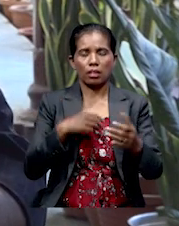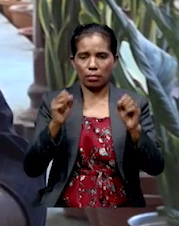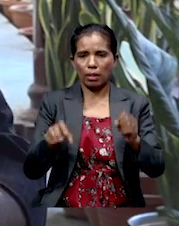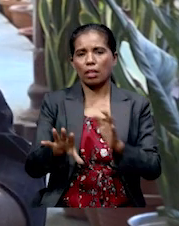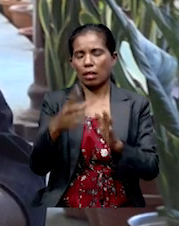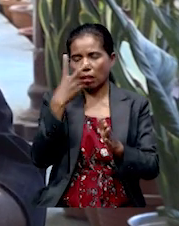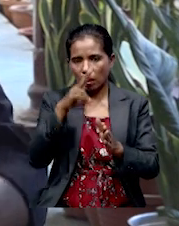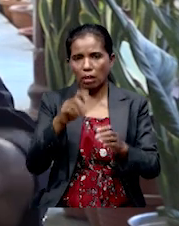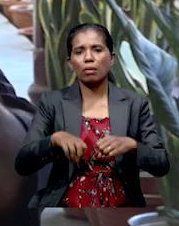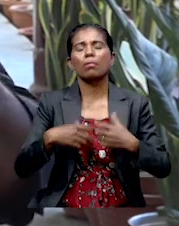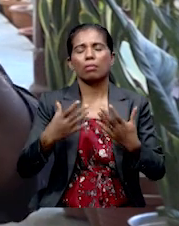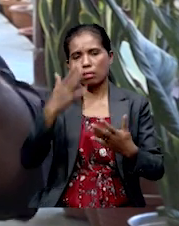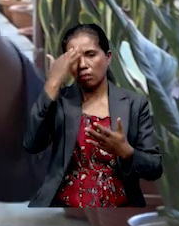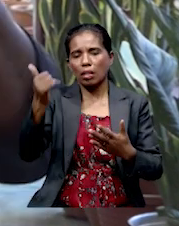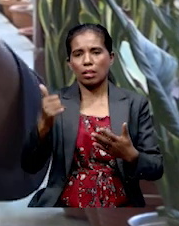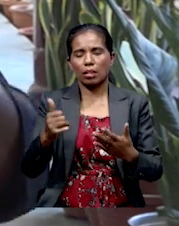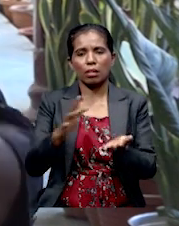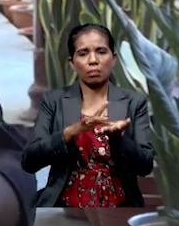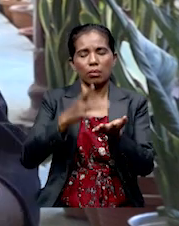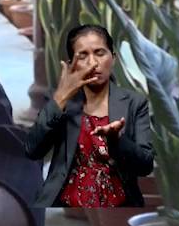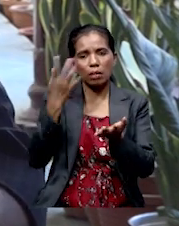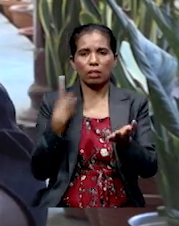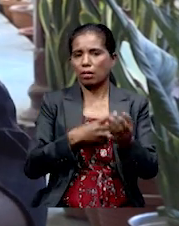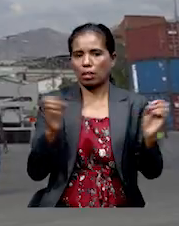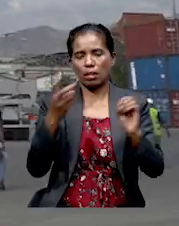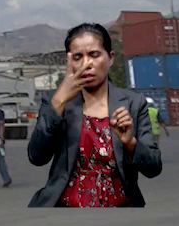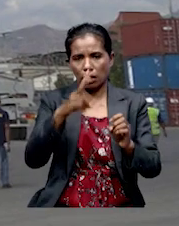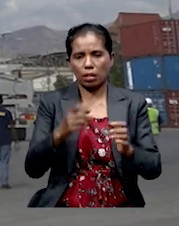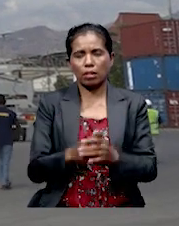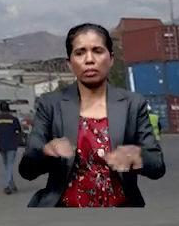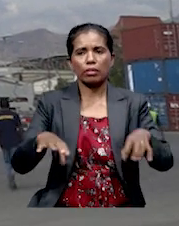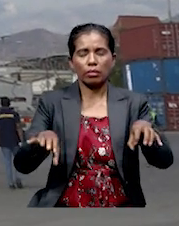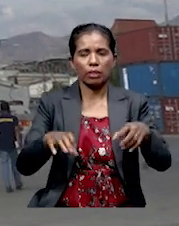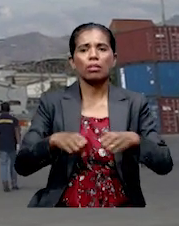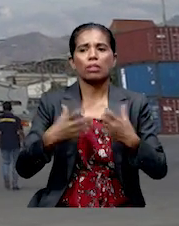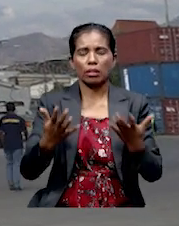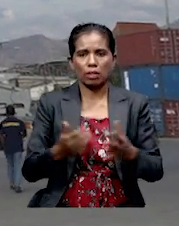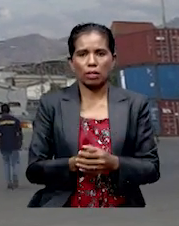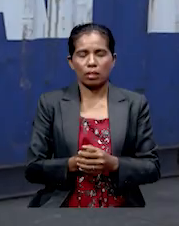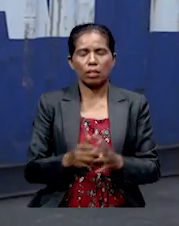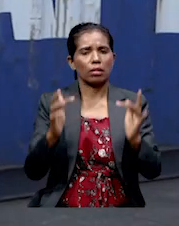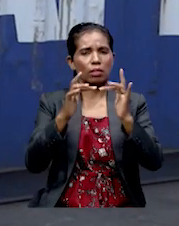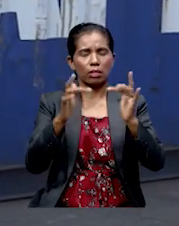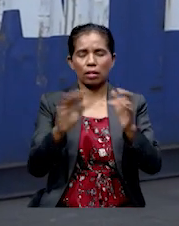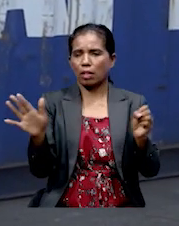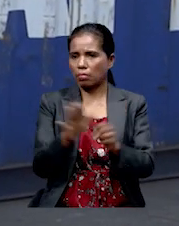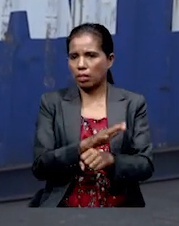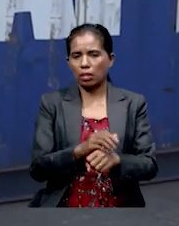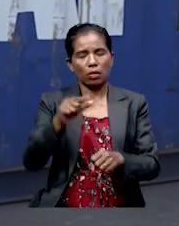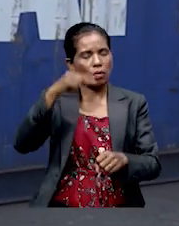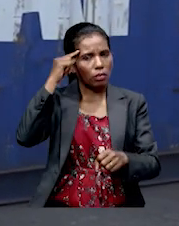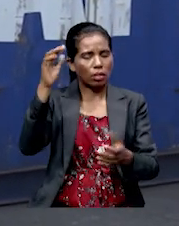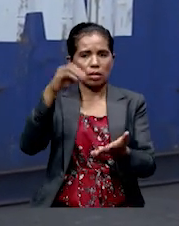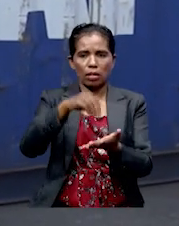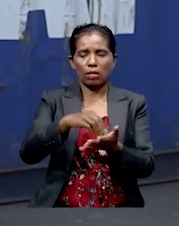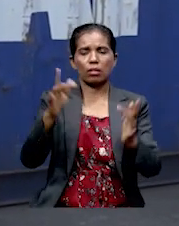hetan. Ini itu dua bila pasiran ini profesionalidad. Agar problem se teknologi maklah komplet, gubernur hatta mak teknologi